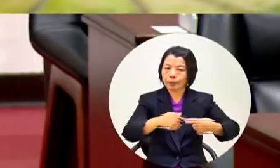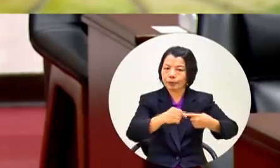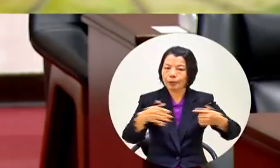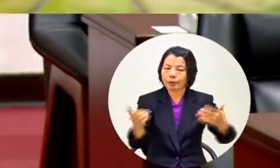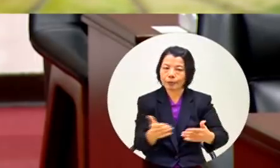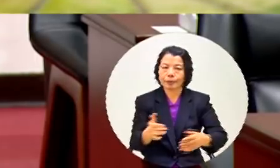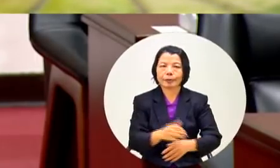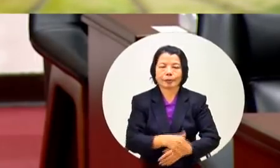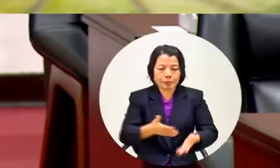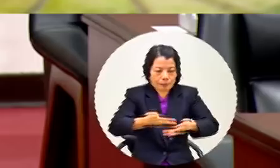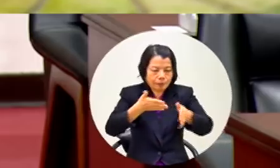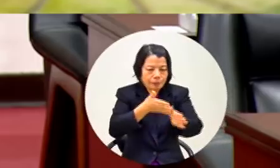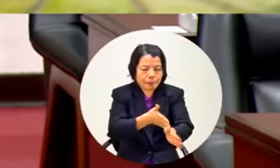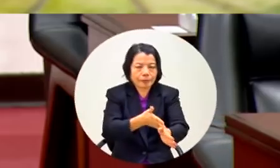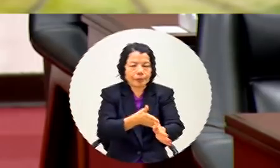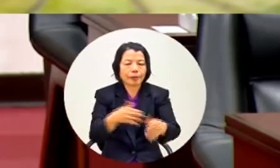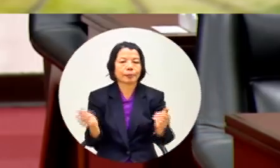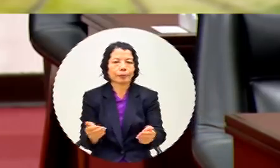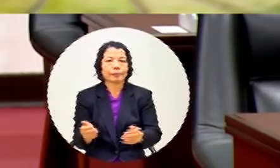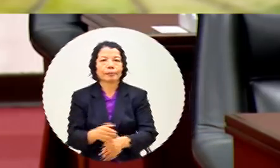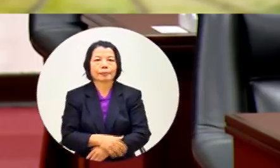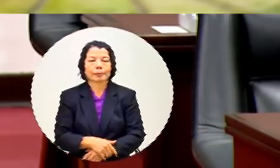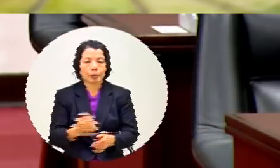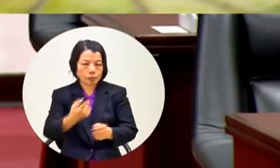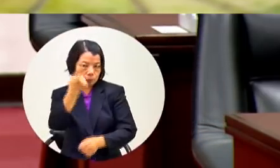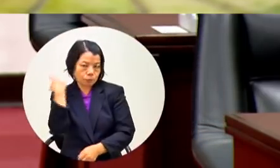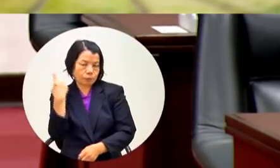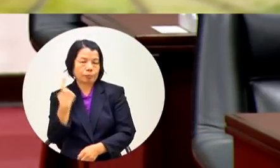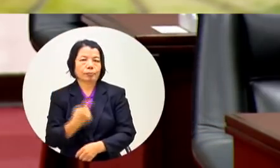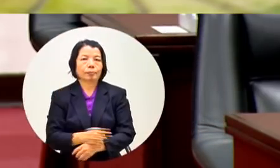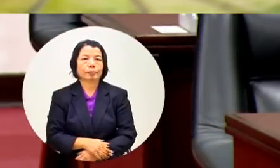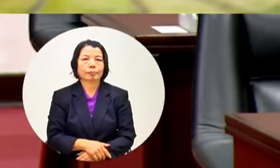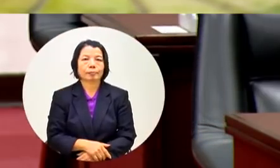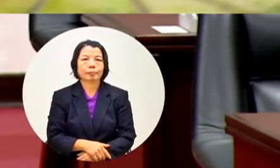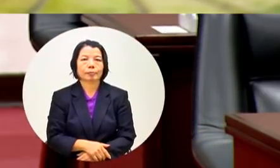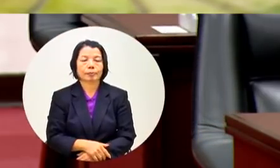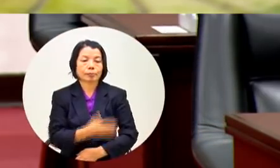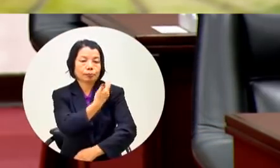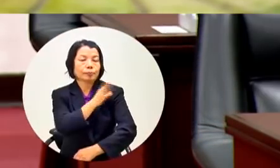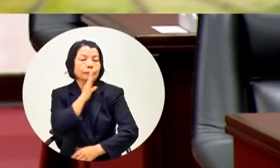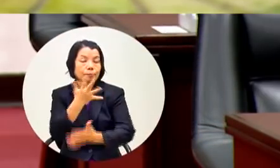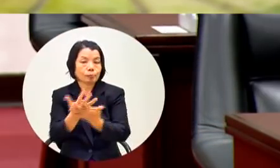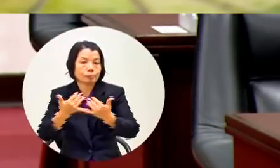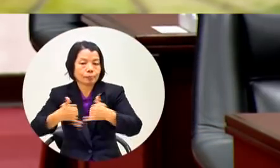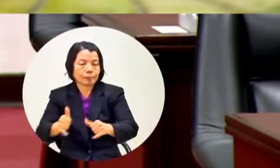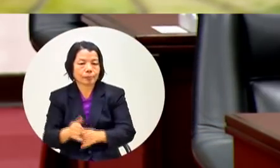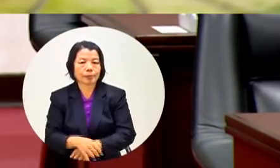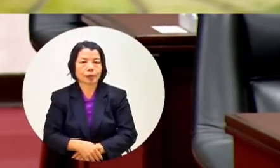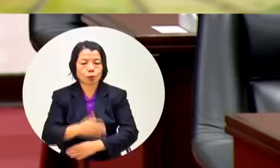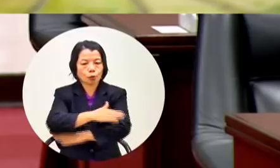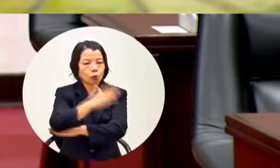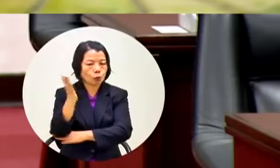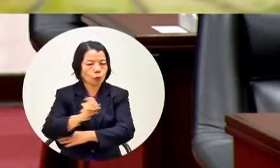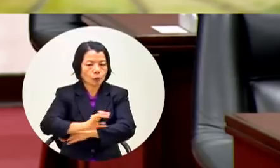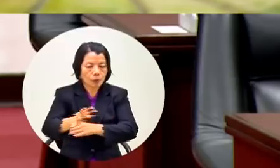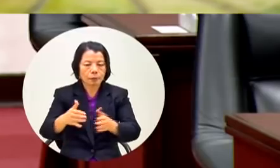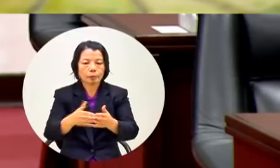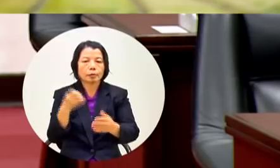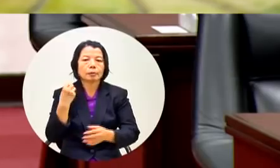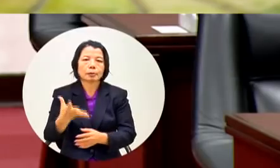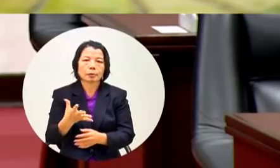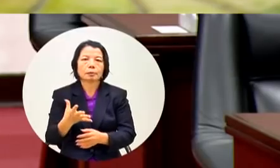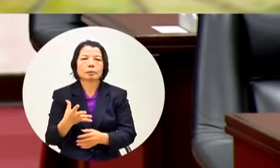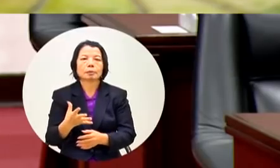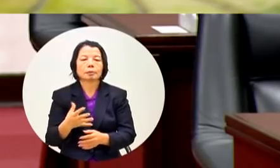从昨天大概。不管是网路上还是媒体上，就是会有一个新的版本的方案出来了。那其